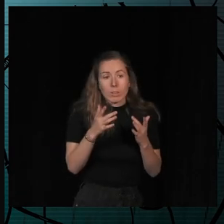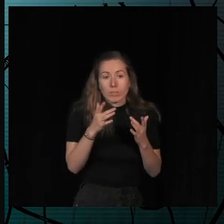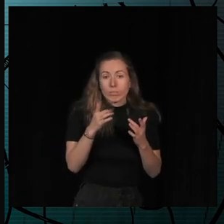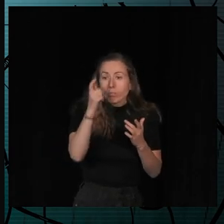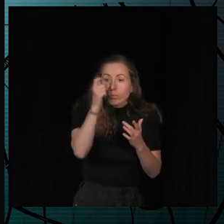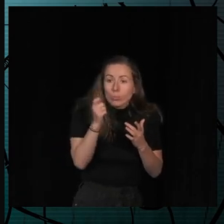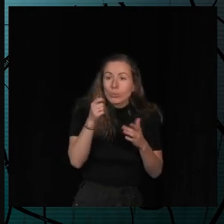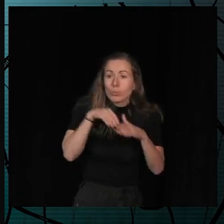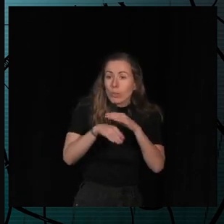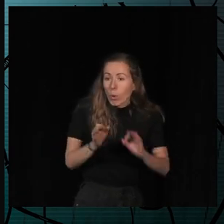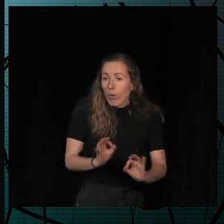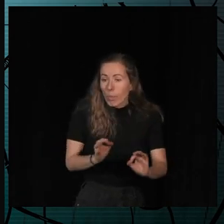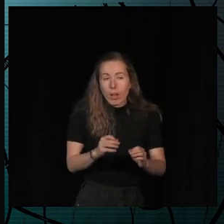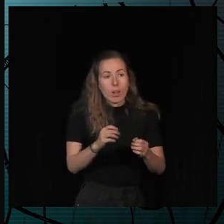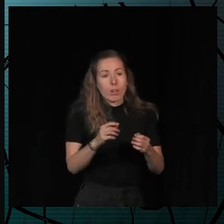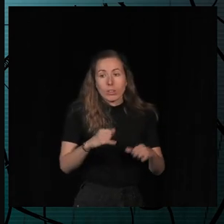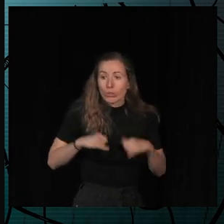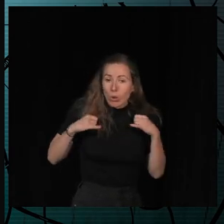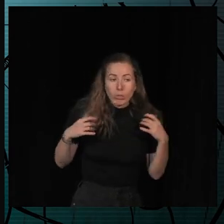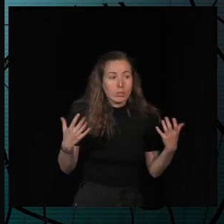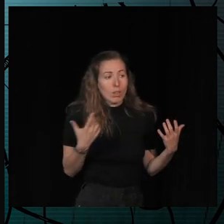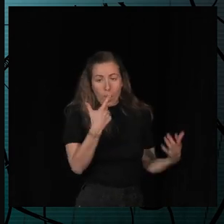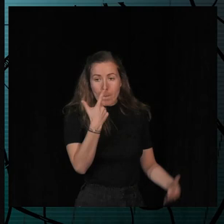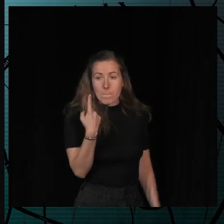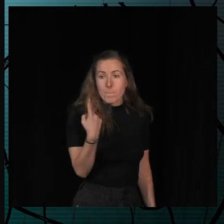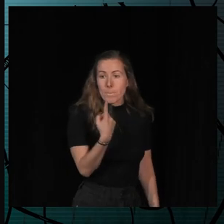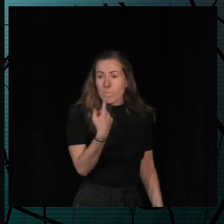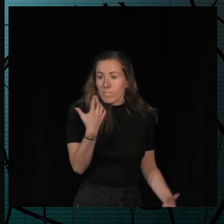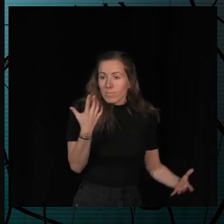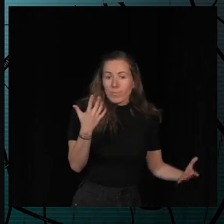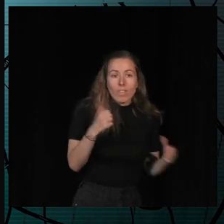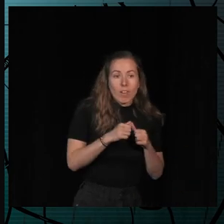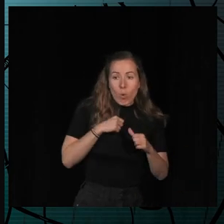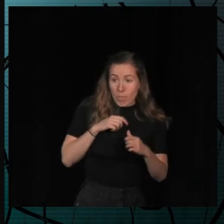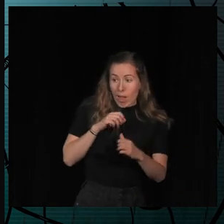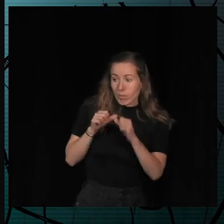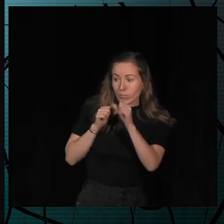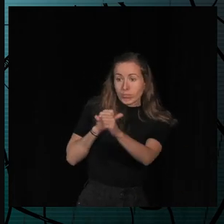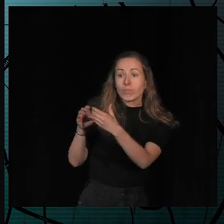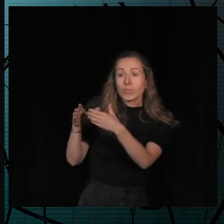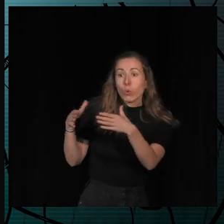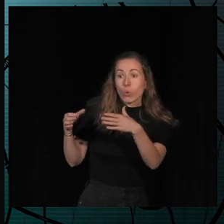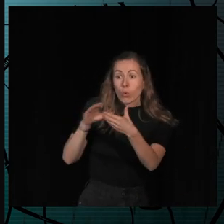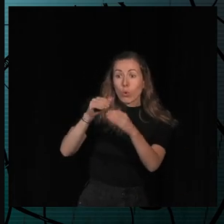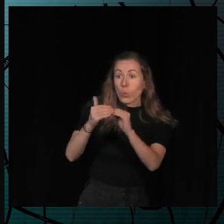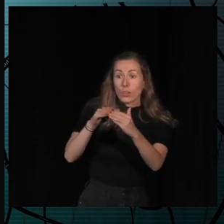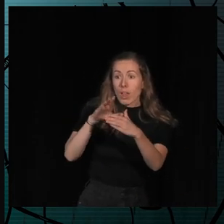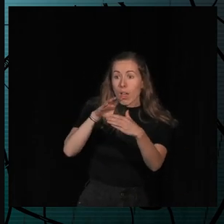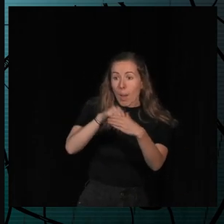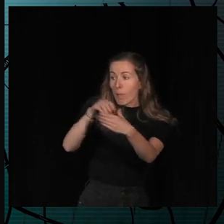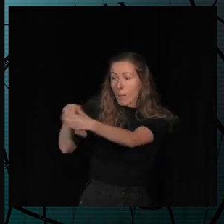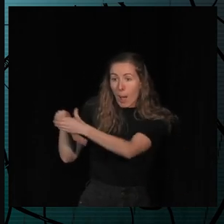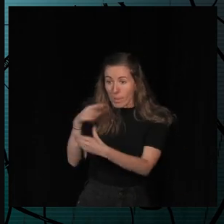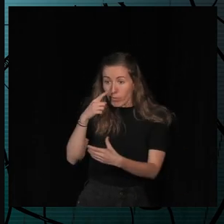transport en commun et qu'on est un jeune ça permet aussi à plein de public de se retrouver ensemble d'avoir un centre d'intérêt commun